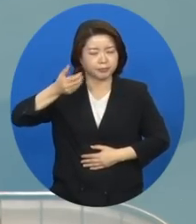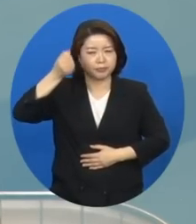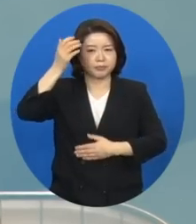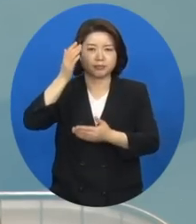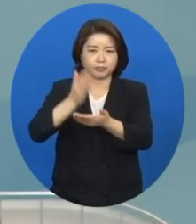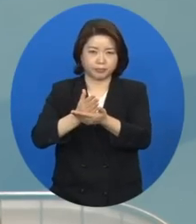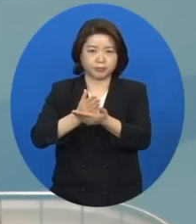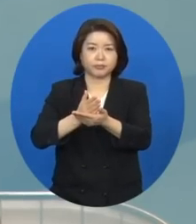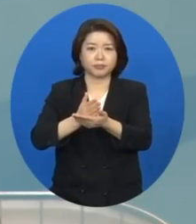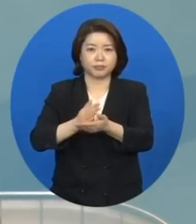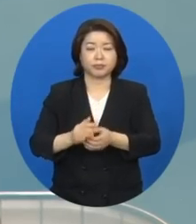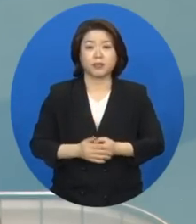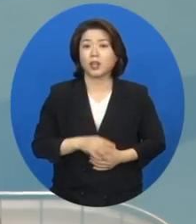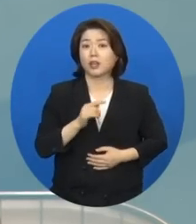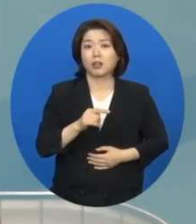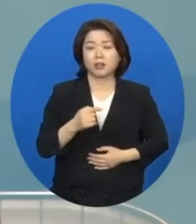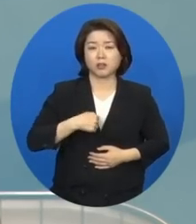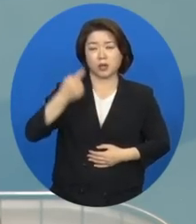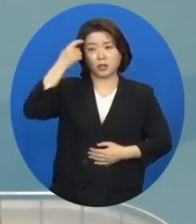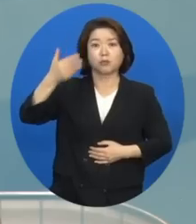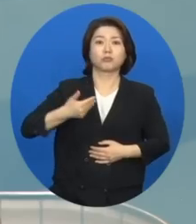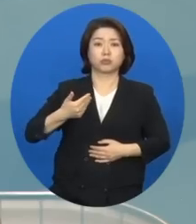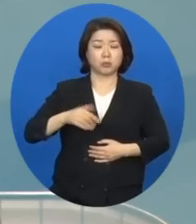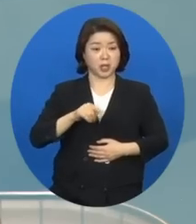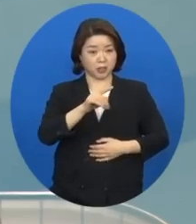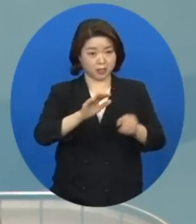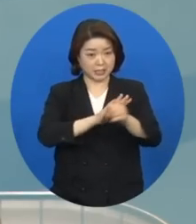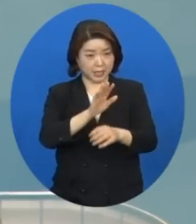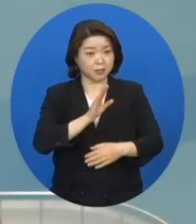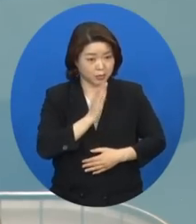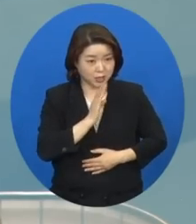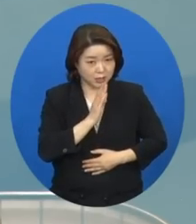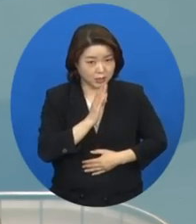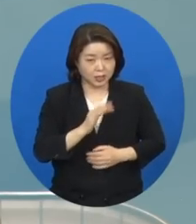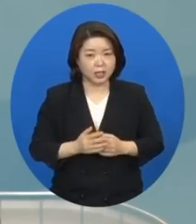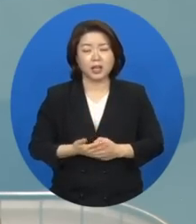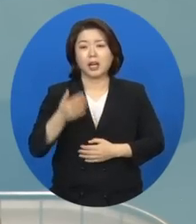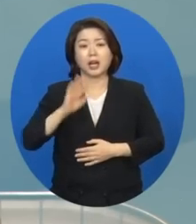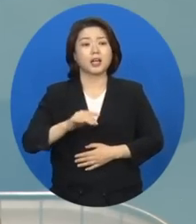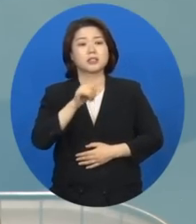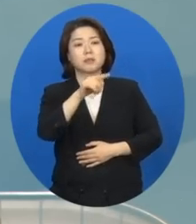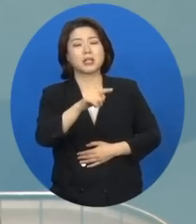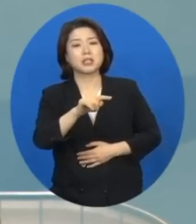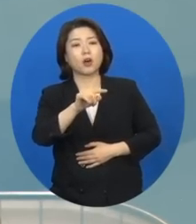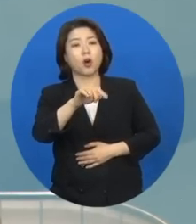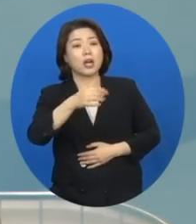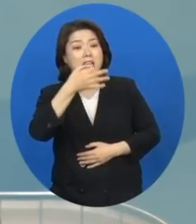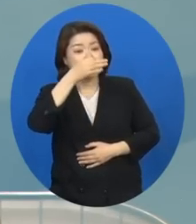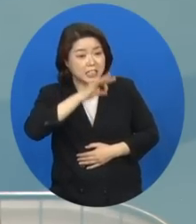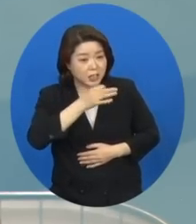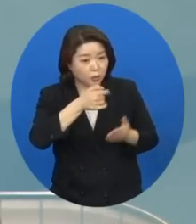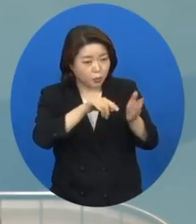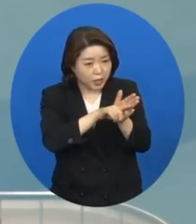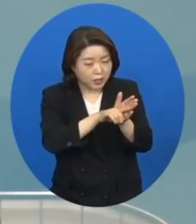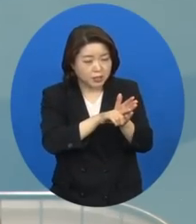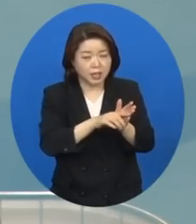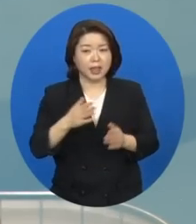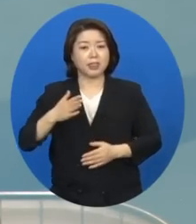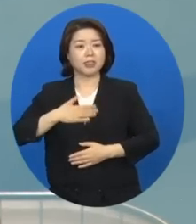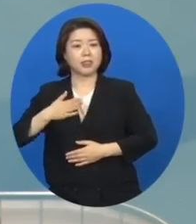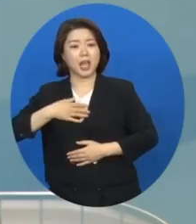아니하며, 하나님 저에게 물으시는 거예요. 너 사랑했지? 근데 네 유익을 위해서 했니? 내 유익을 위해서